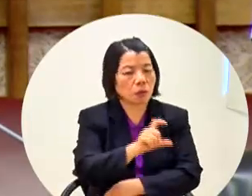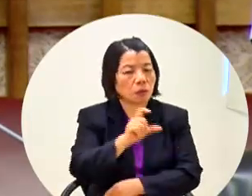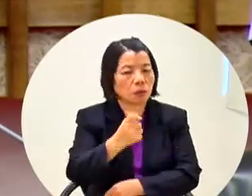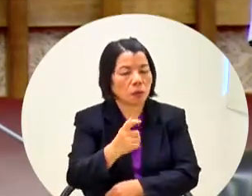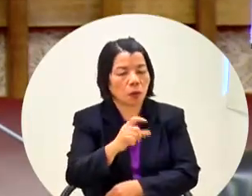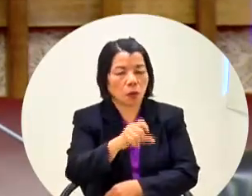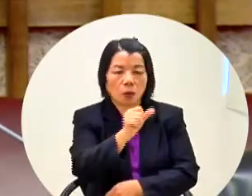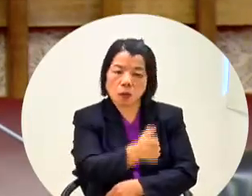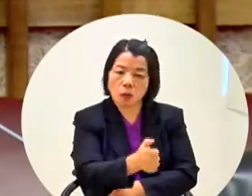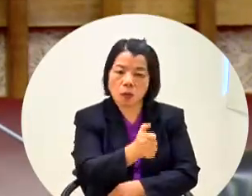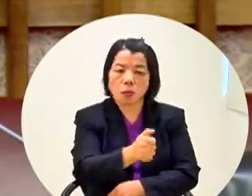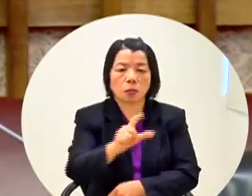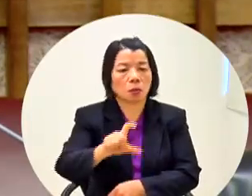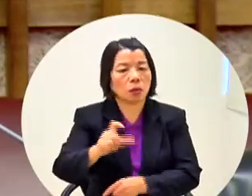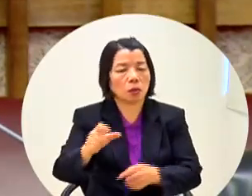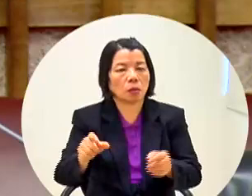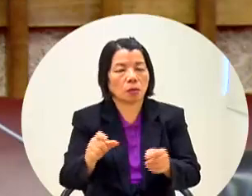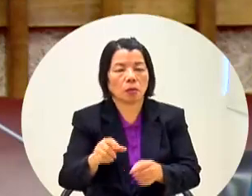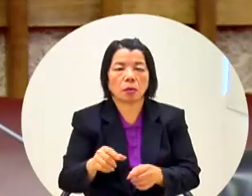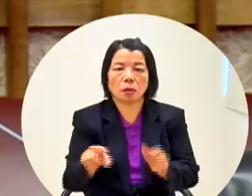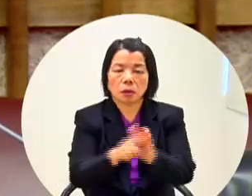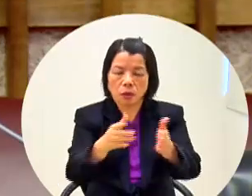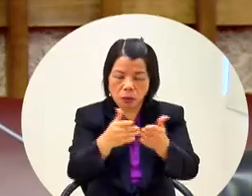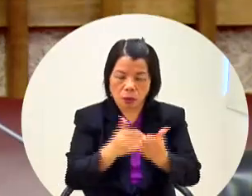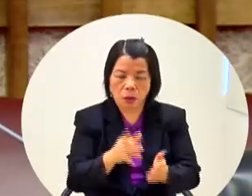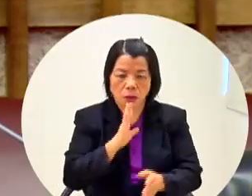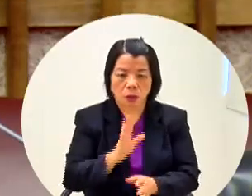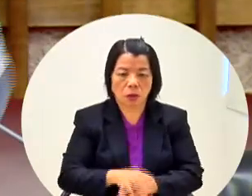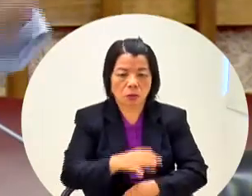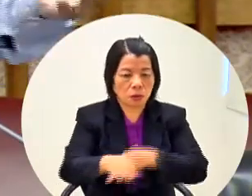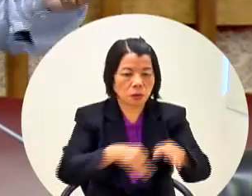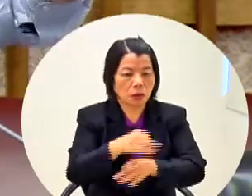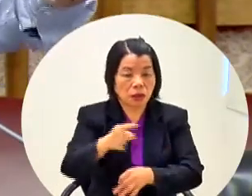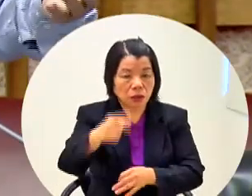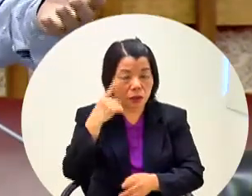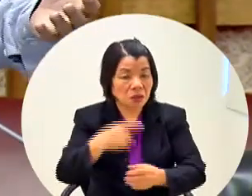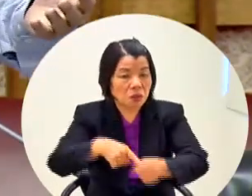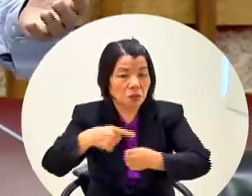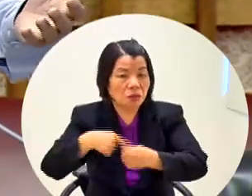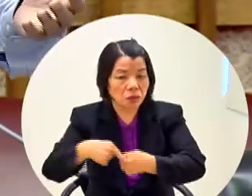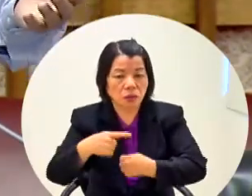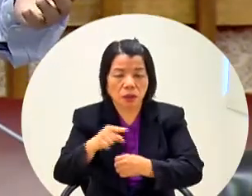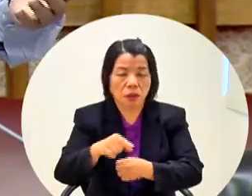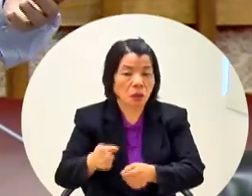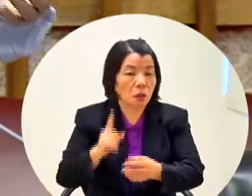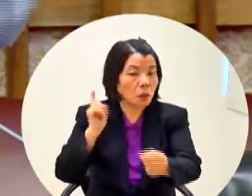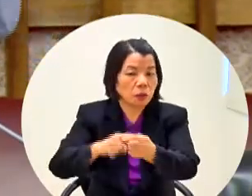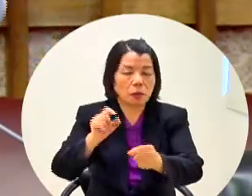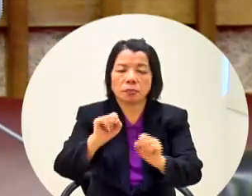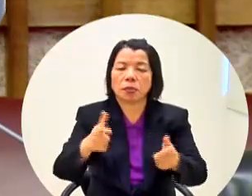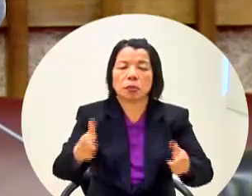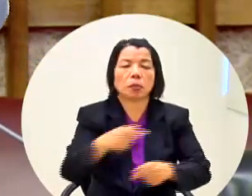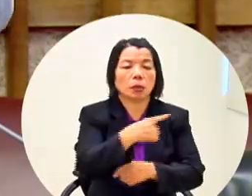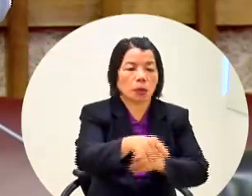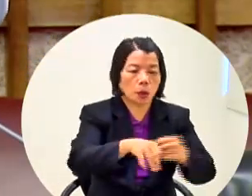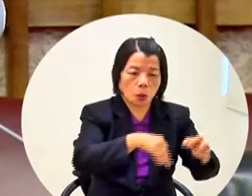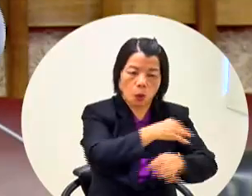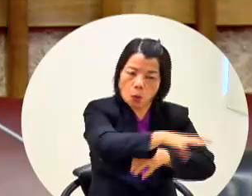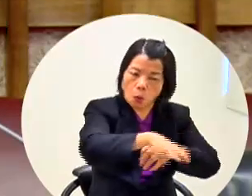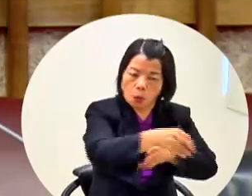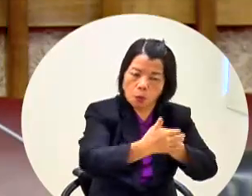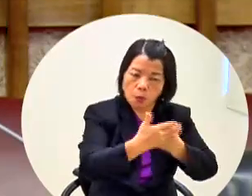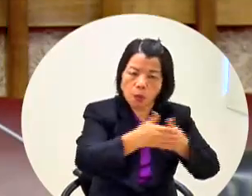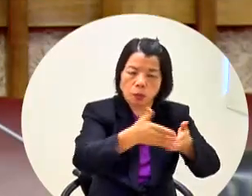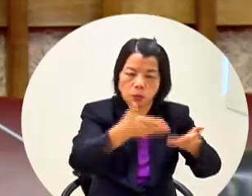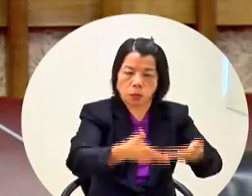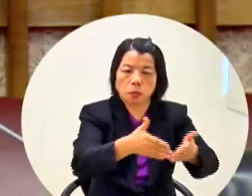是一个政治性的一个思考，多于经济的思考。当然经济我们希望有很多的产业发展，但这个部分我请市